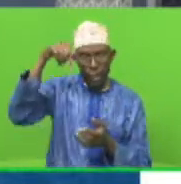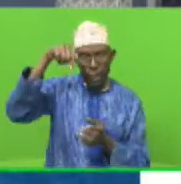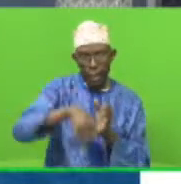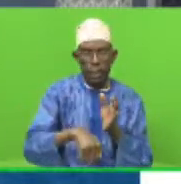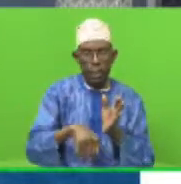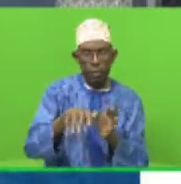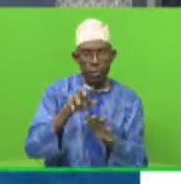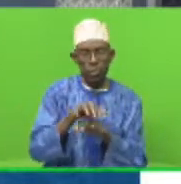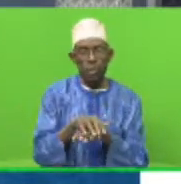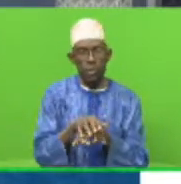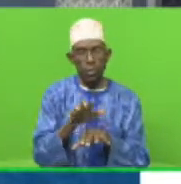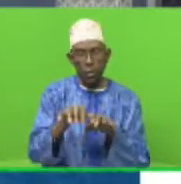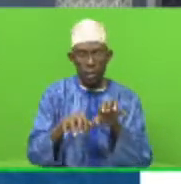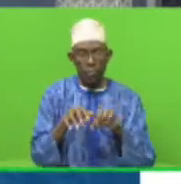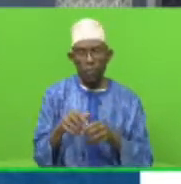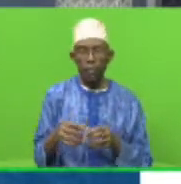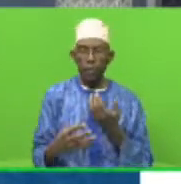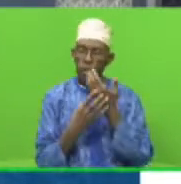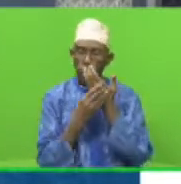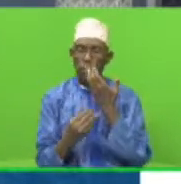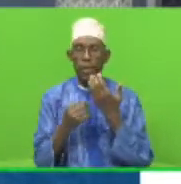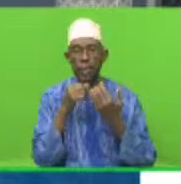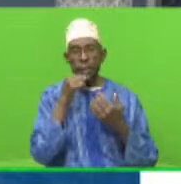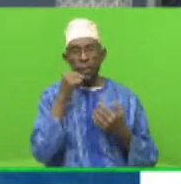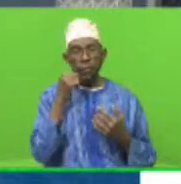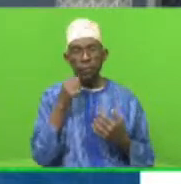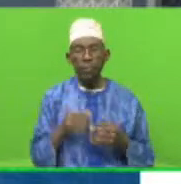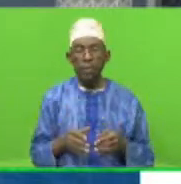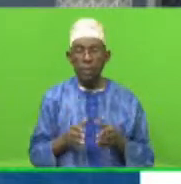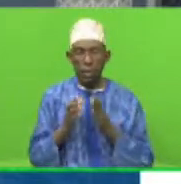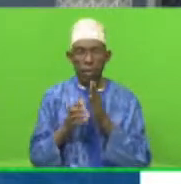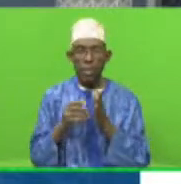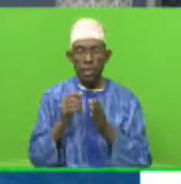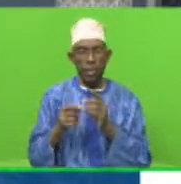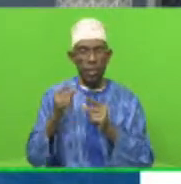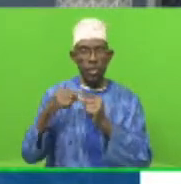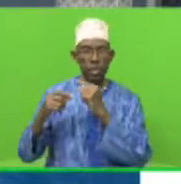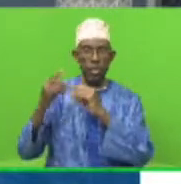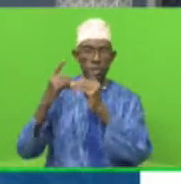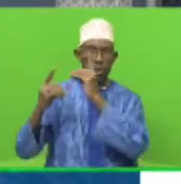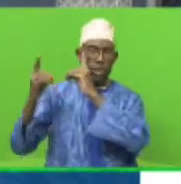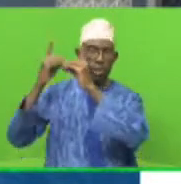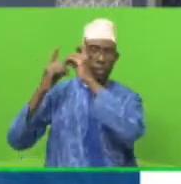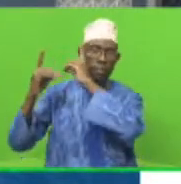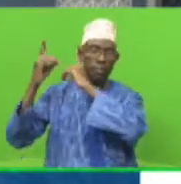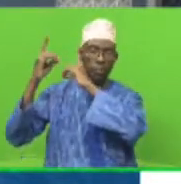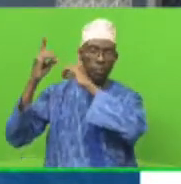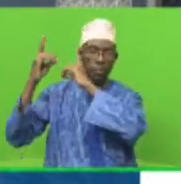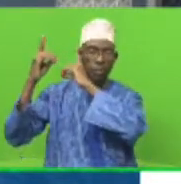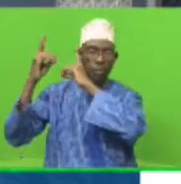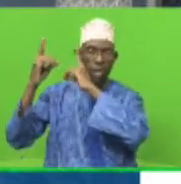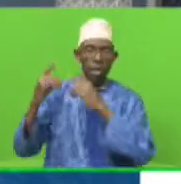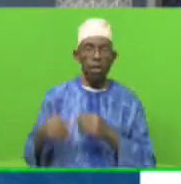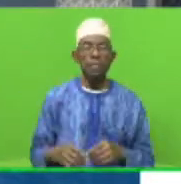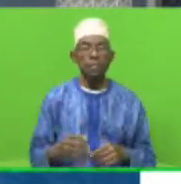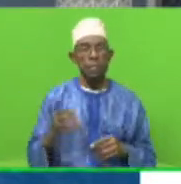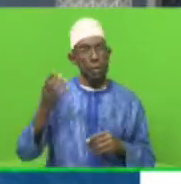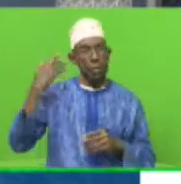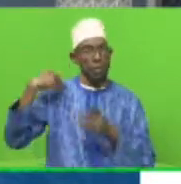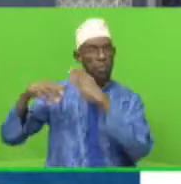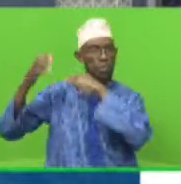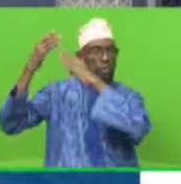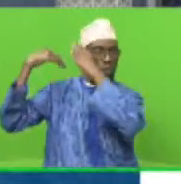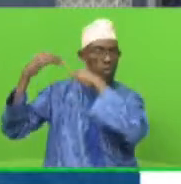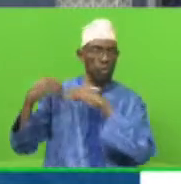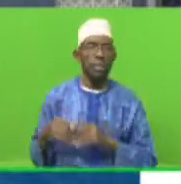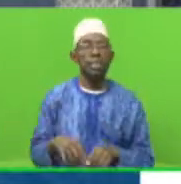لَدَخَلْتُمُوا. Wallahi, you're going to emulate, you know, the sunan, the traditions, the ways of, you know, the people who